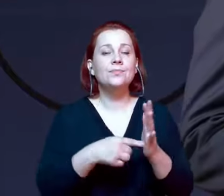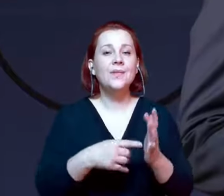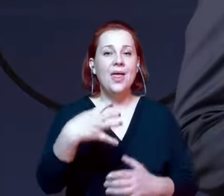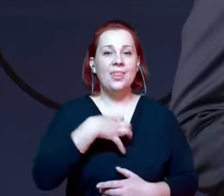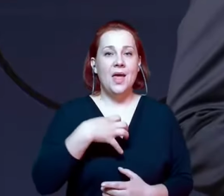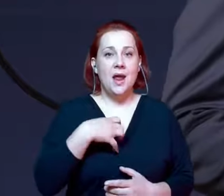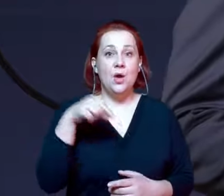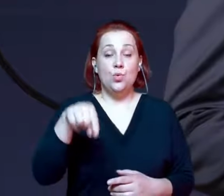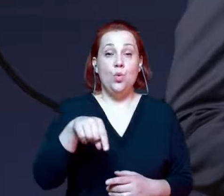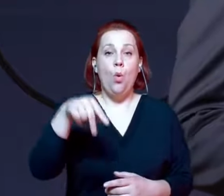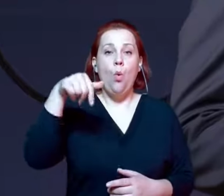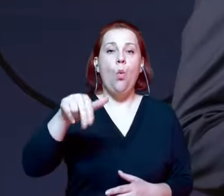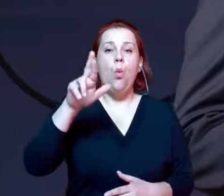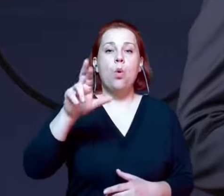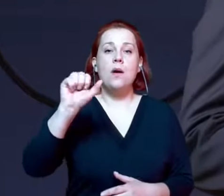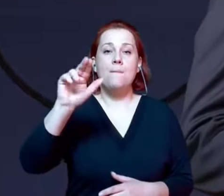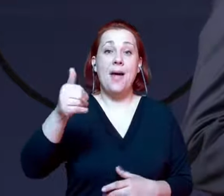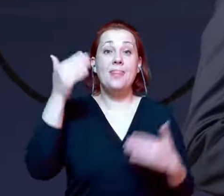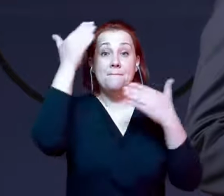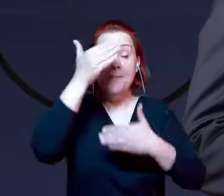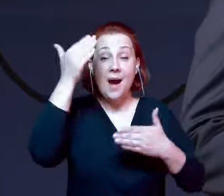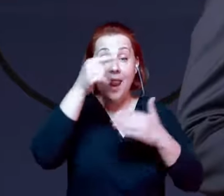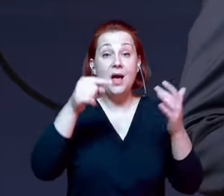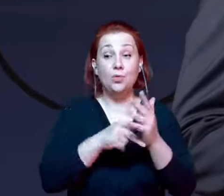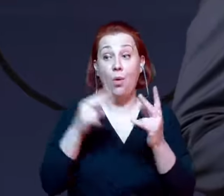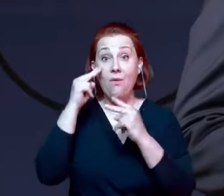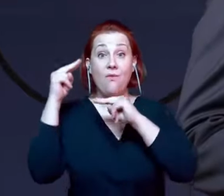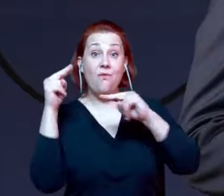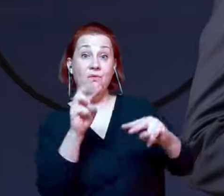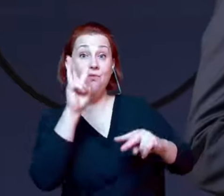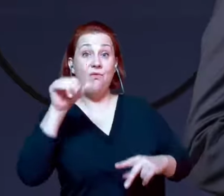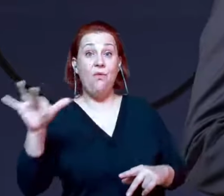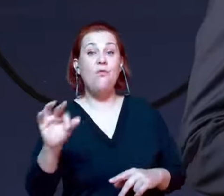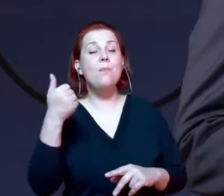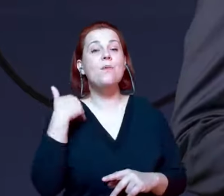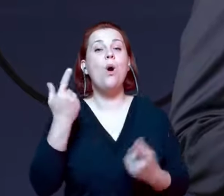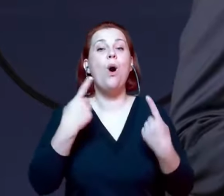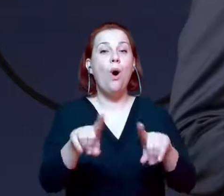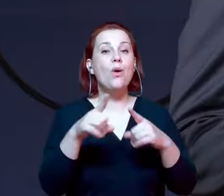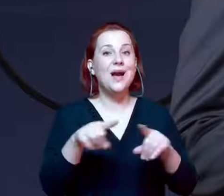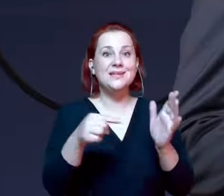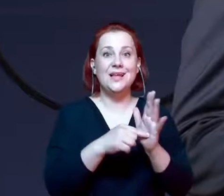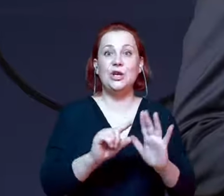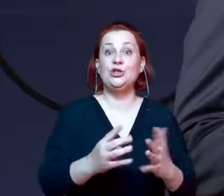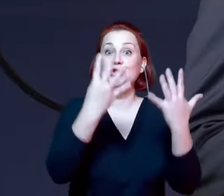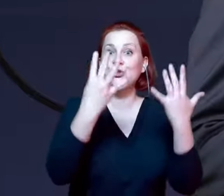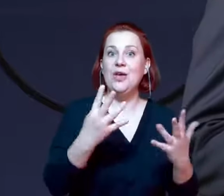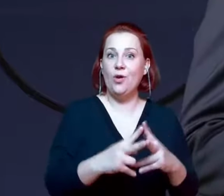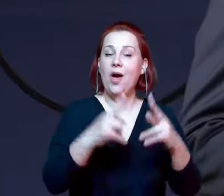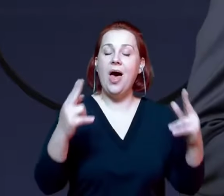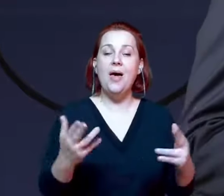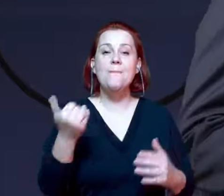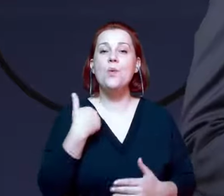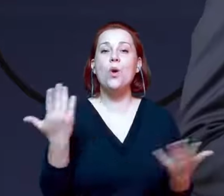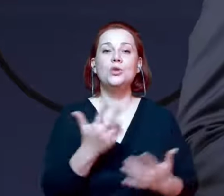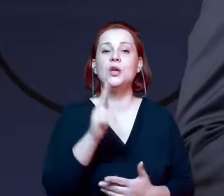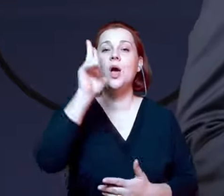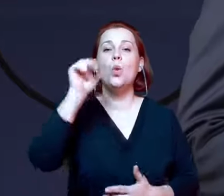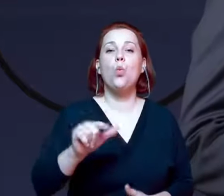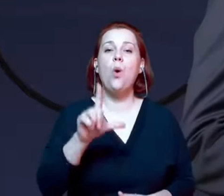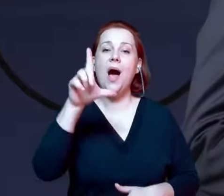Malezja, która opowie o dziedzictwie WUF z punktu widzenia organizatora 9. edycji Światowego Forum Miejskiego, które odbyło się w Kuala Lumpur w